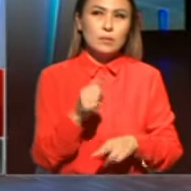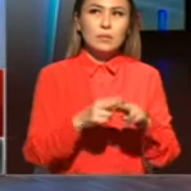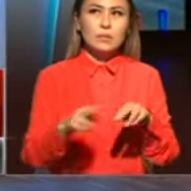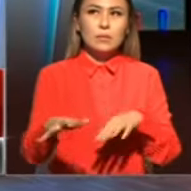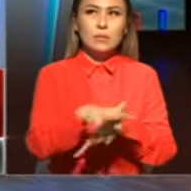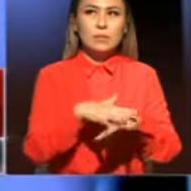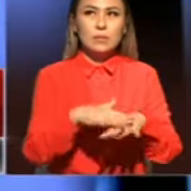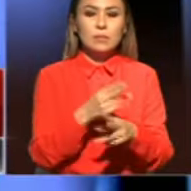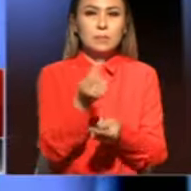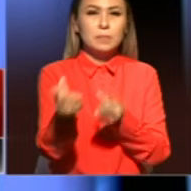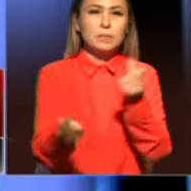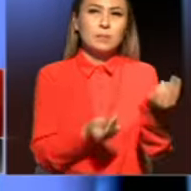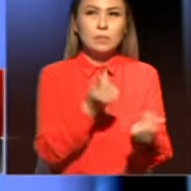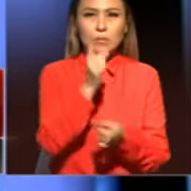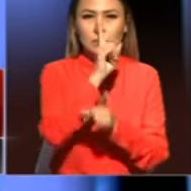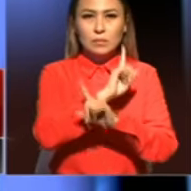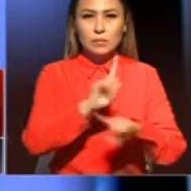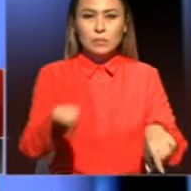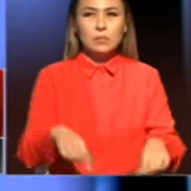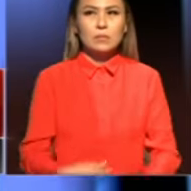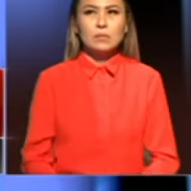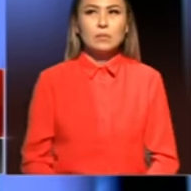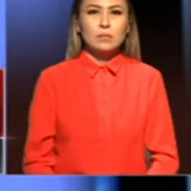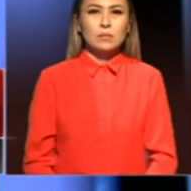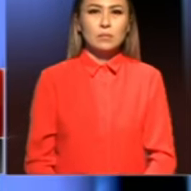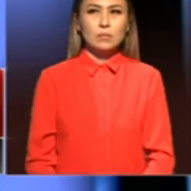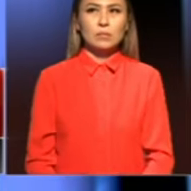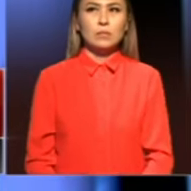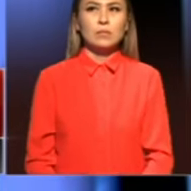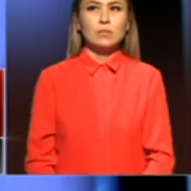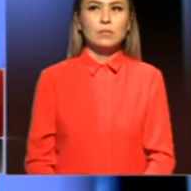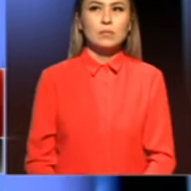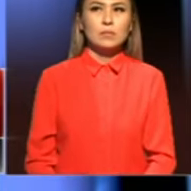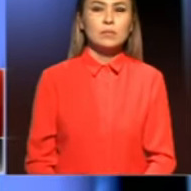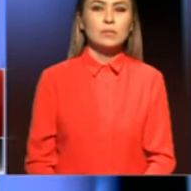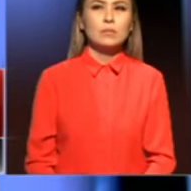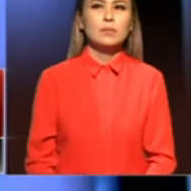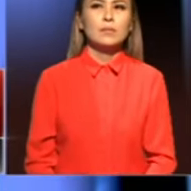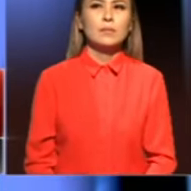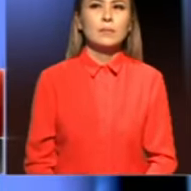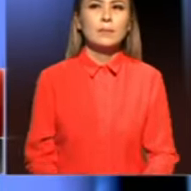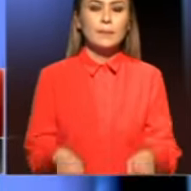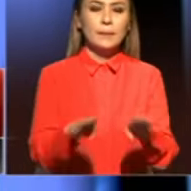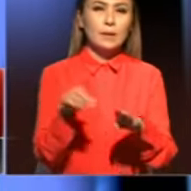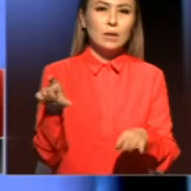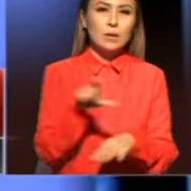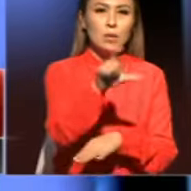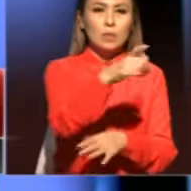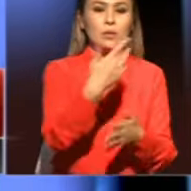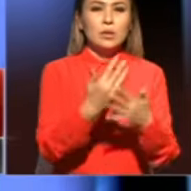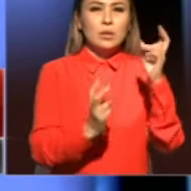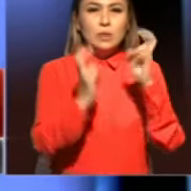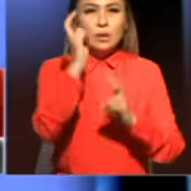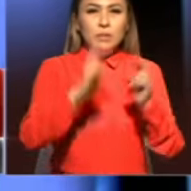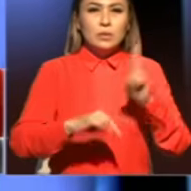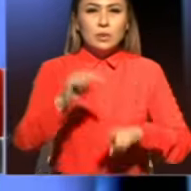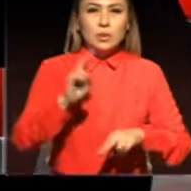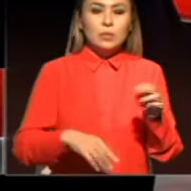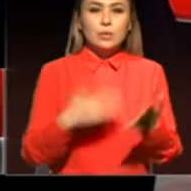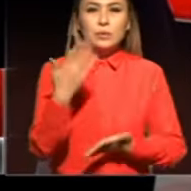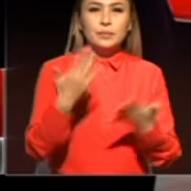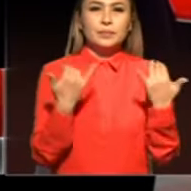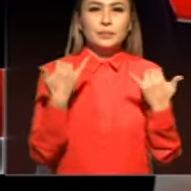жаңағы әлеуметтік жоба деген ол үлкен жоба болмады. Әлеуметтік жобалар, мәселен, жаңағы жол салу, үлкен бір заводтар салу, немесе